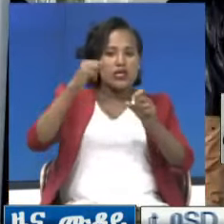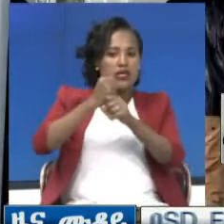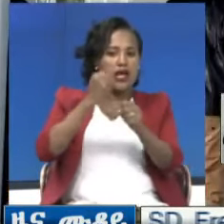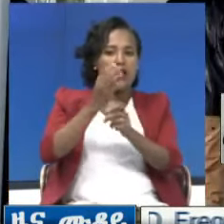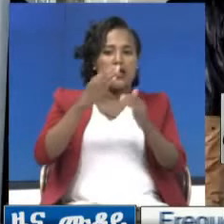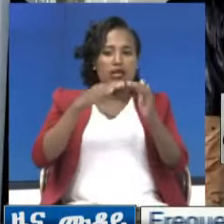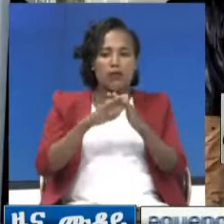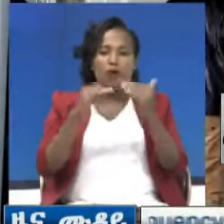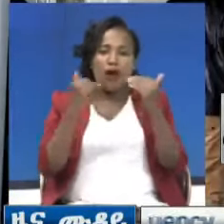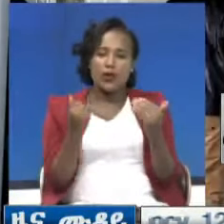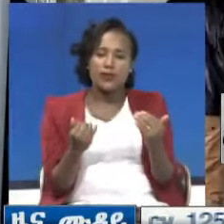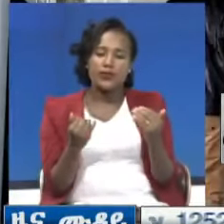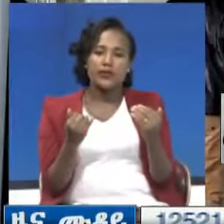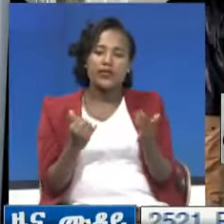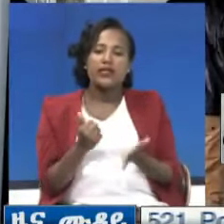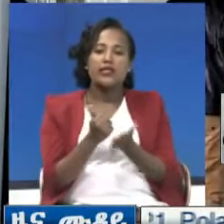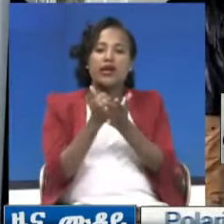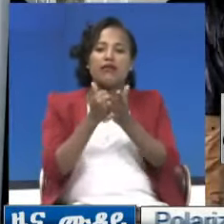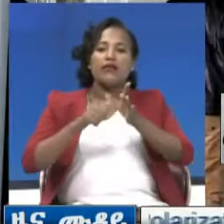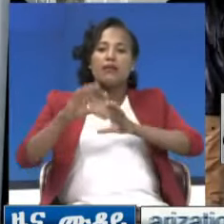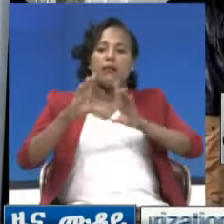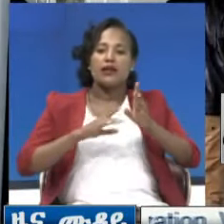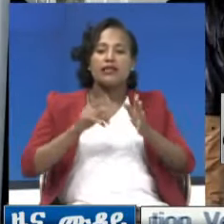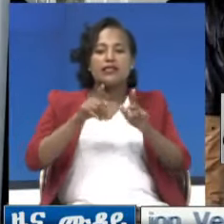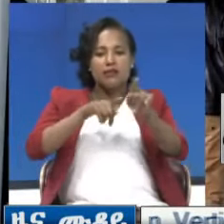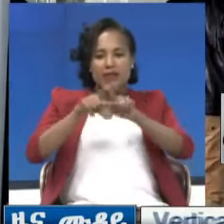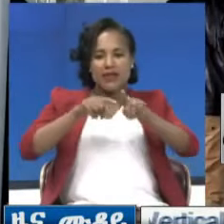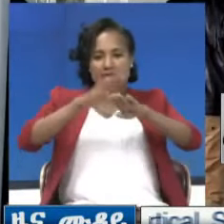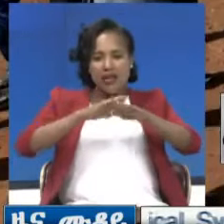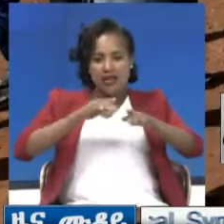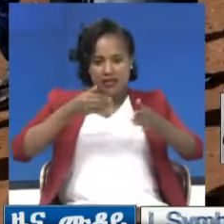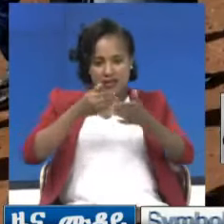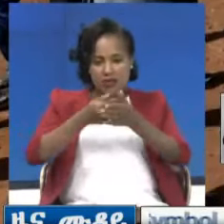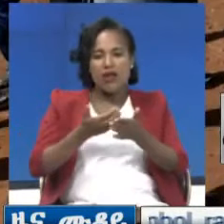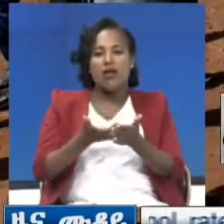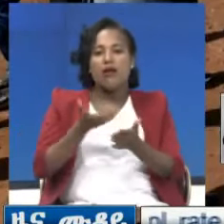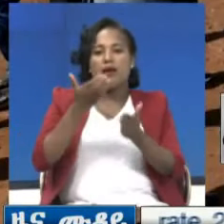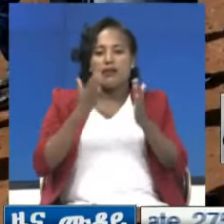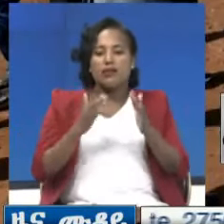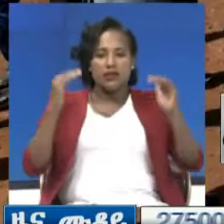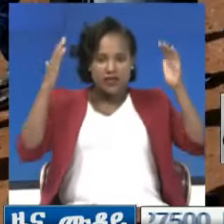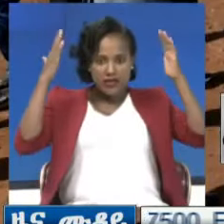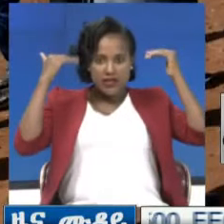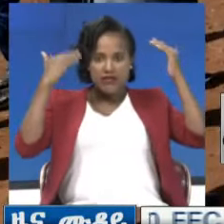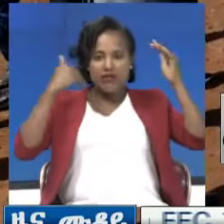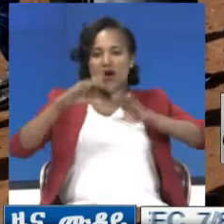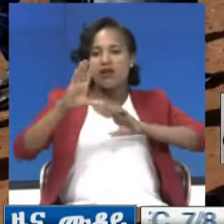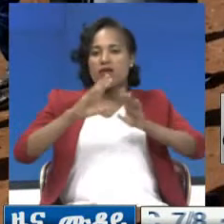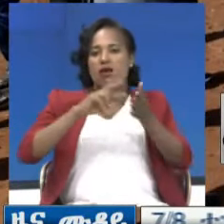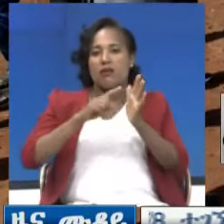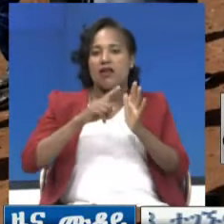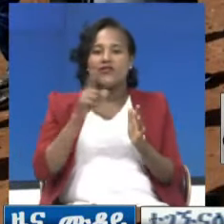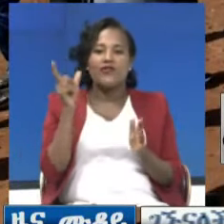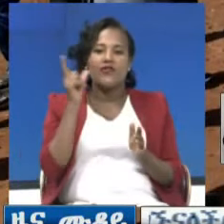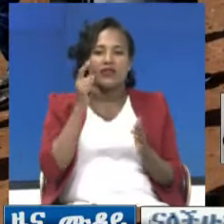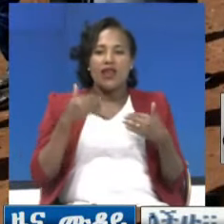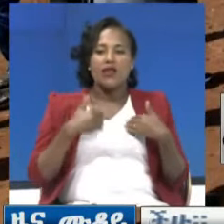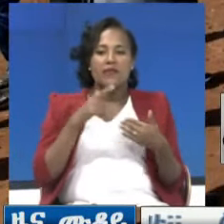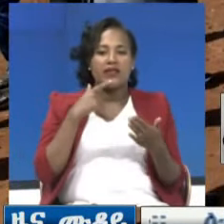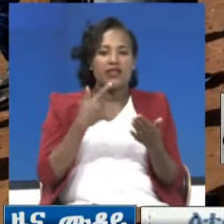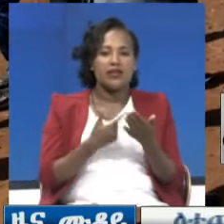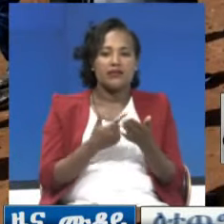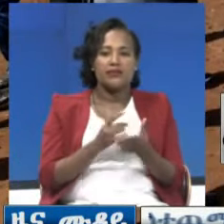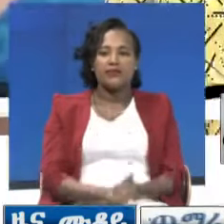አሁን ድጋፍ ለማድረግ ስምምነት ላይ ደርሰዋል፣ ባለሀብቶችን ተስፋ አድርገዋል ማለት ነው። ስለዚህ ያለኝ መረጃ ይህን